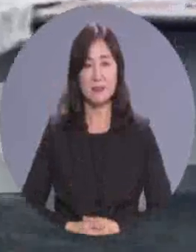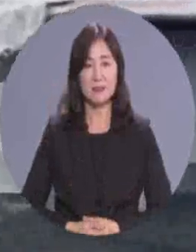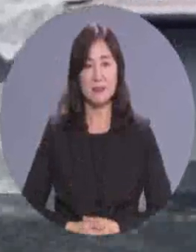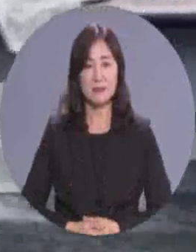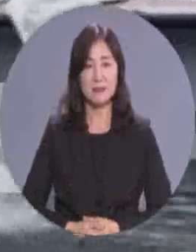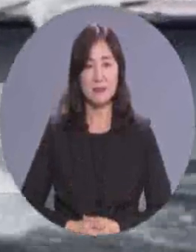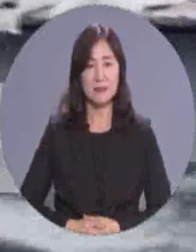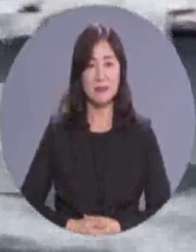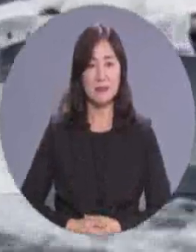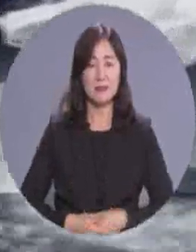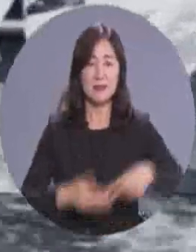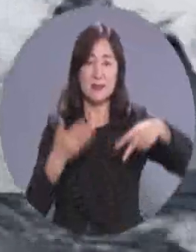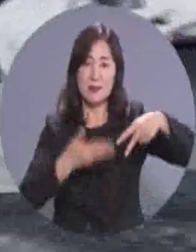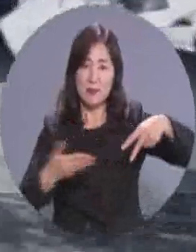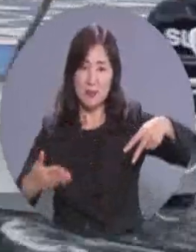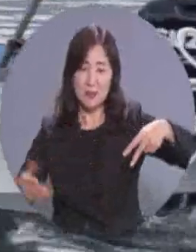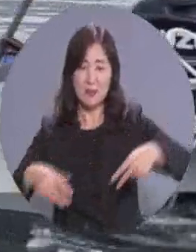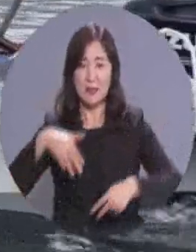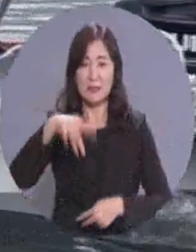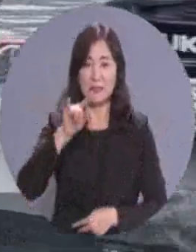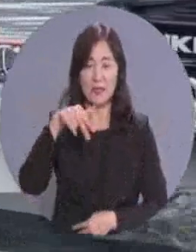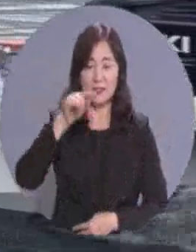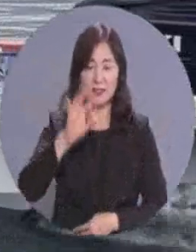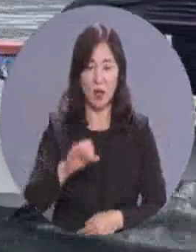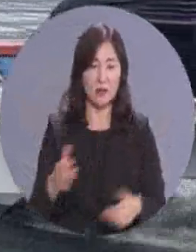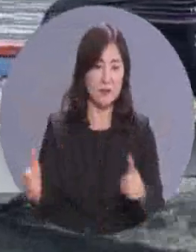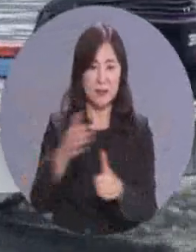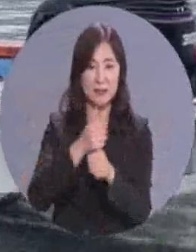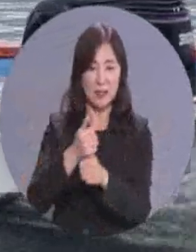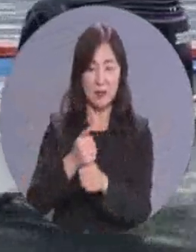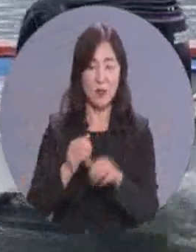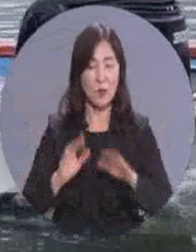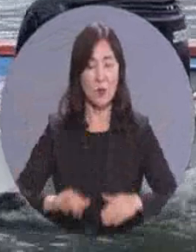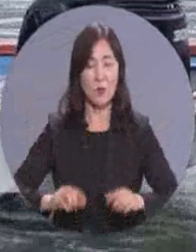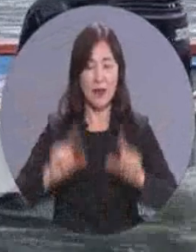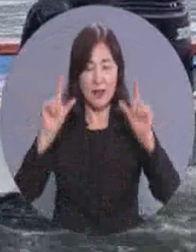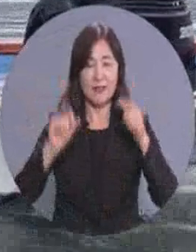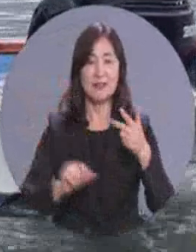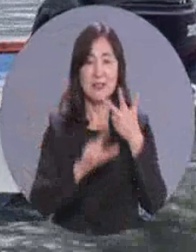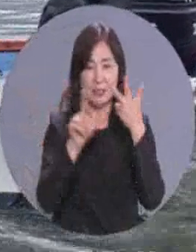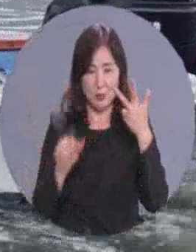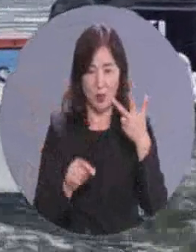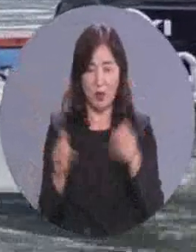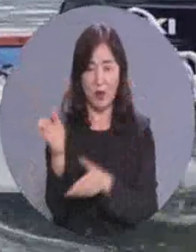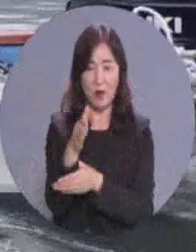한편 섬진강 제첩잡이 손틀어업은 올해 7월 국내 어업 분야에서는